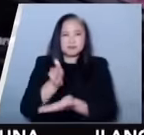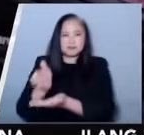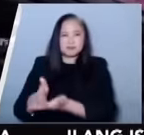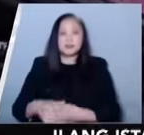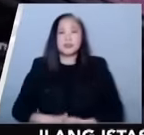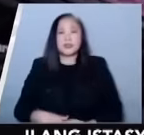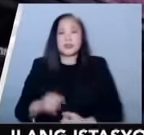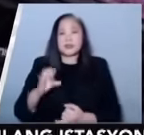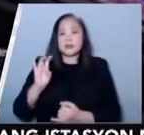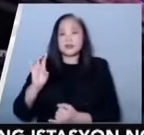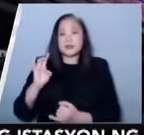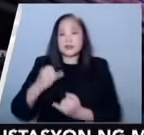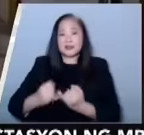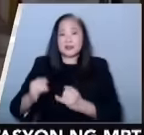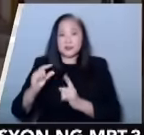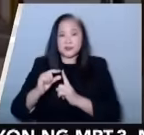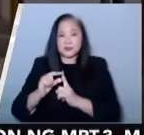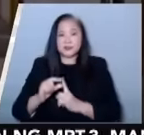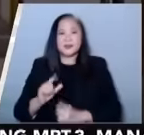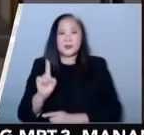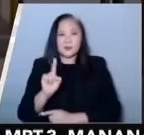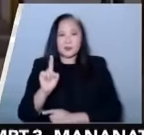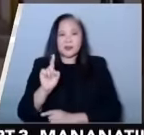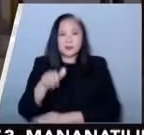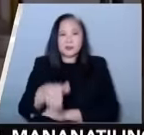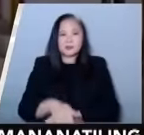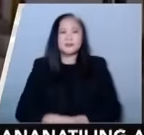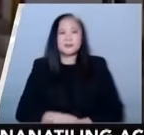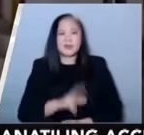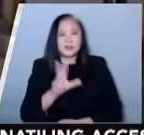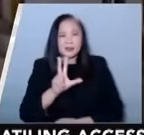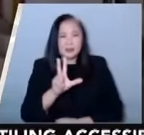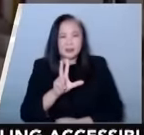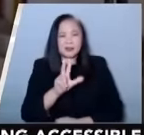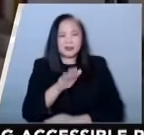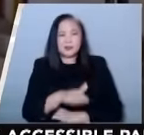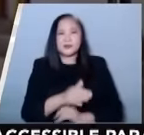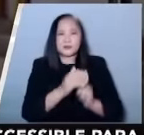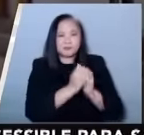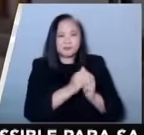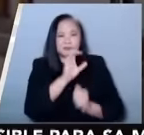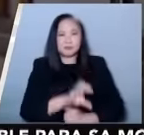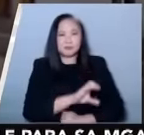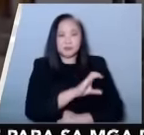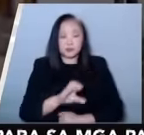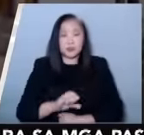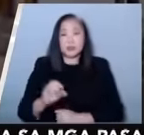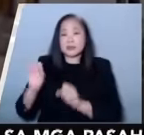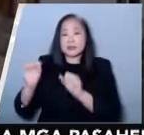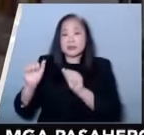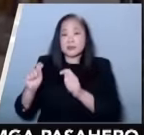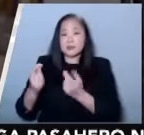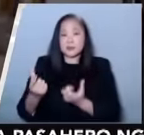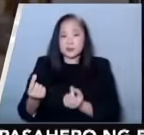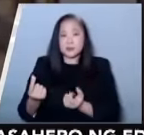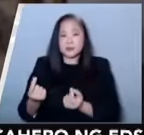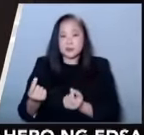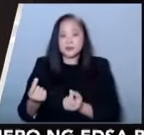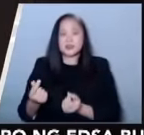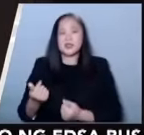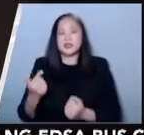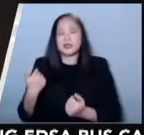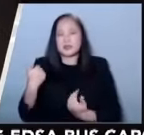hapon magkakaroon ng pagsamba sa krus. Alas 9 ng umaga pagsapit ng Sabado de Gloria ay magaganap ang panalangin ng